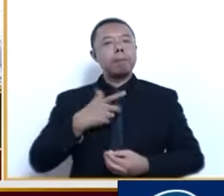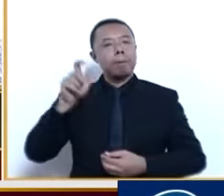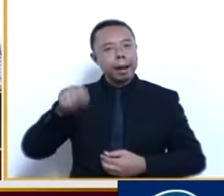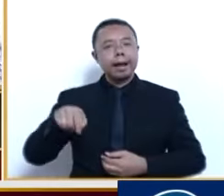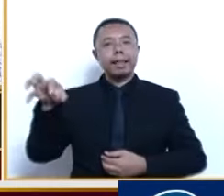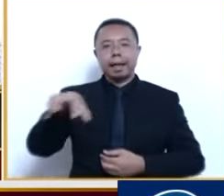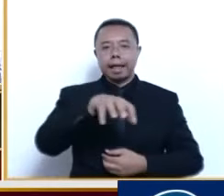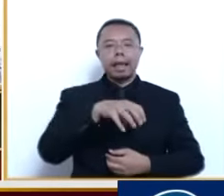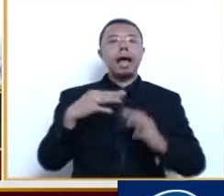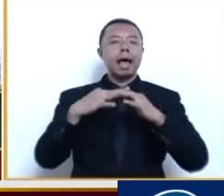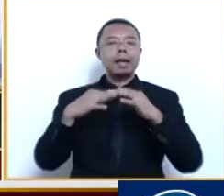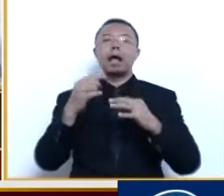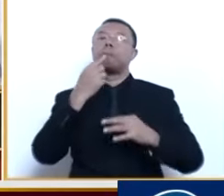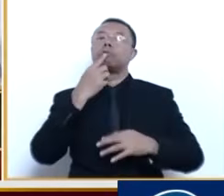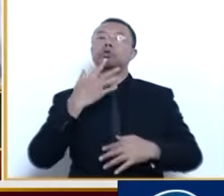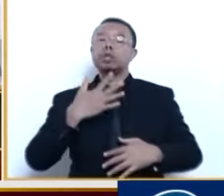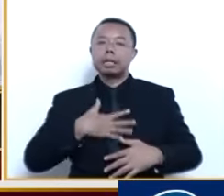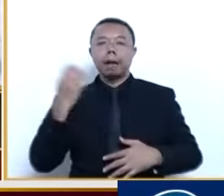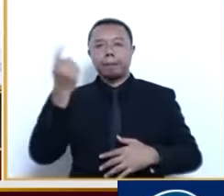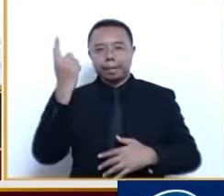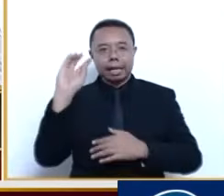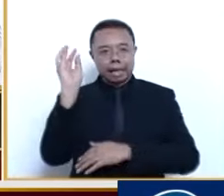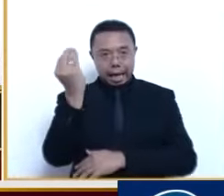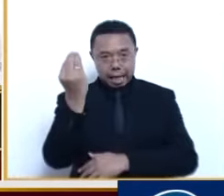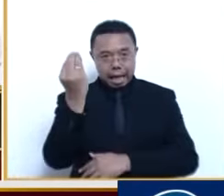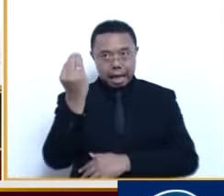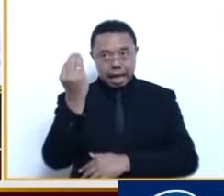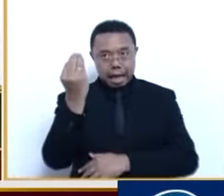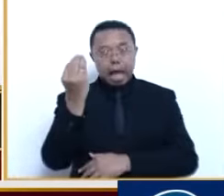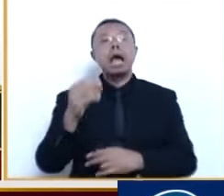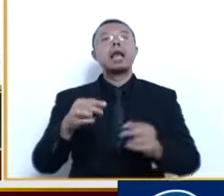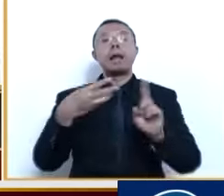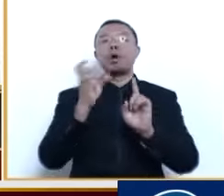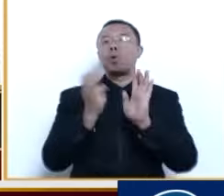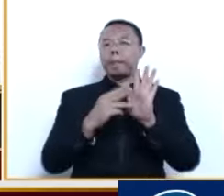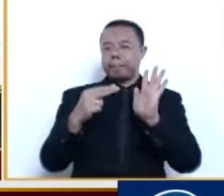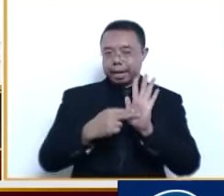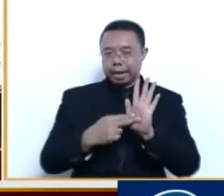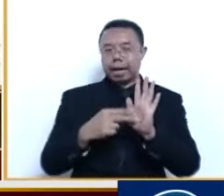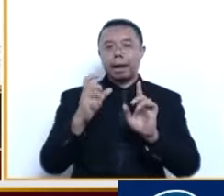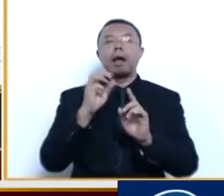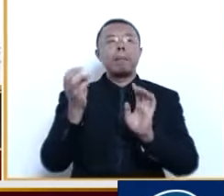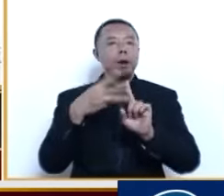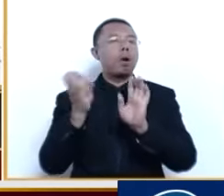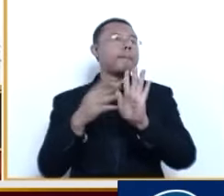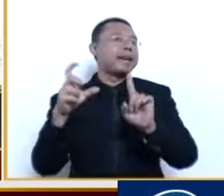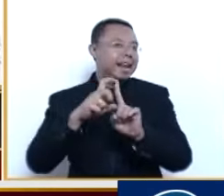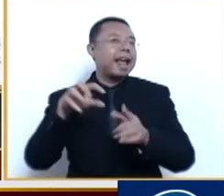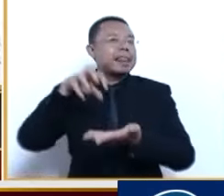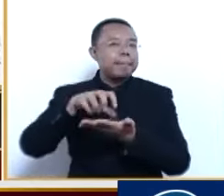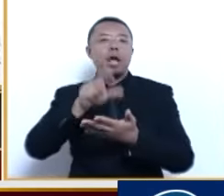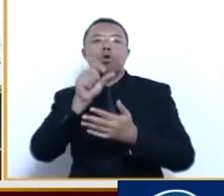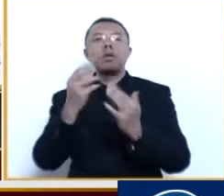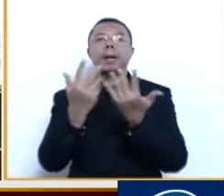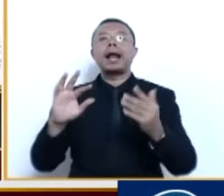lahan-lahan yang dimiliki oleh pemerintah Jakarta dan juga bum MD untuk menjadi tempat hunian bagi